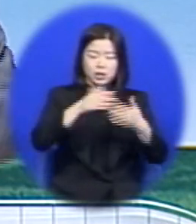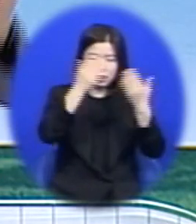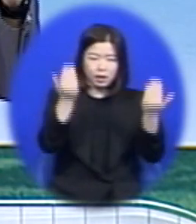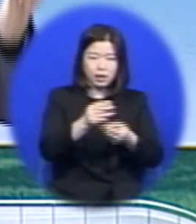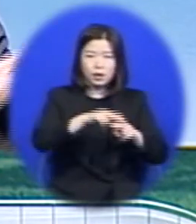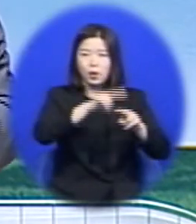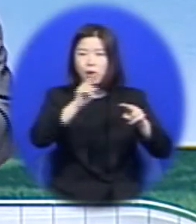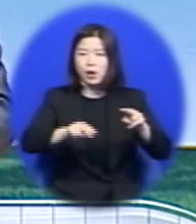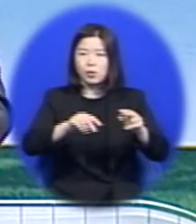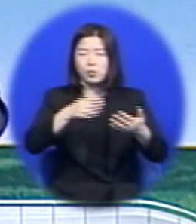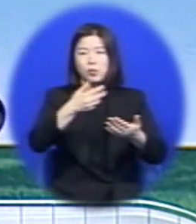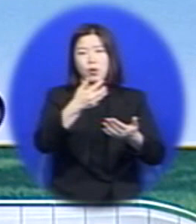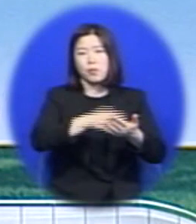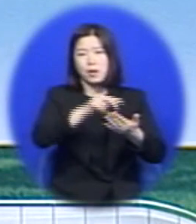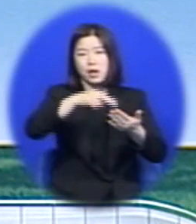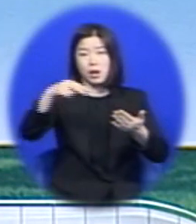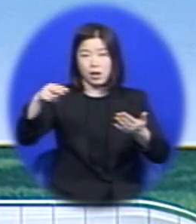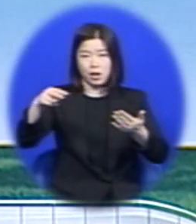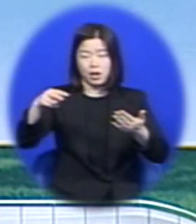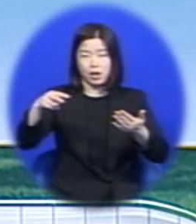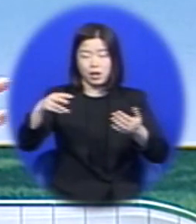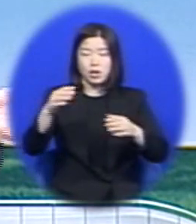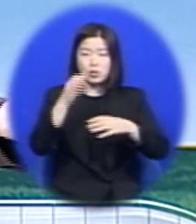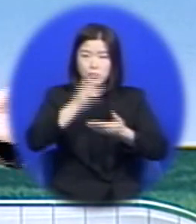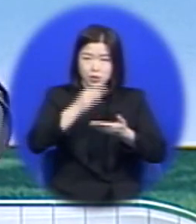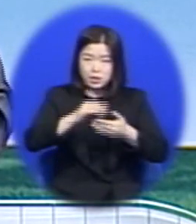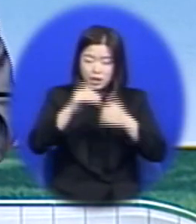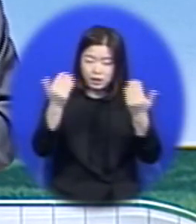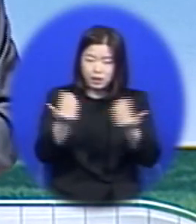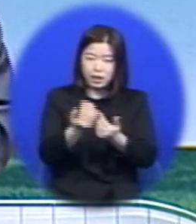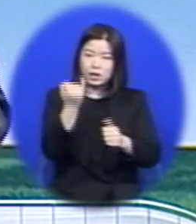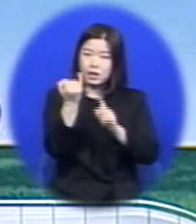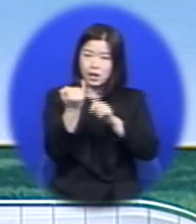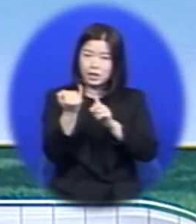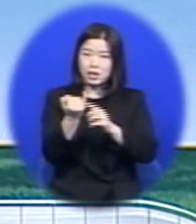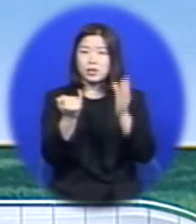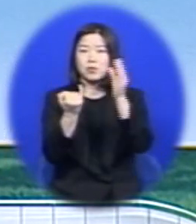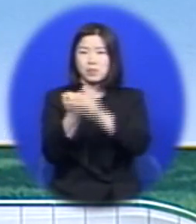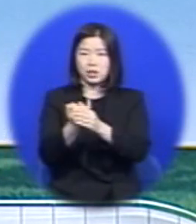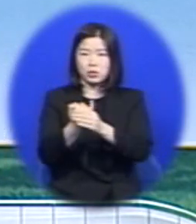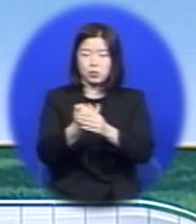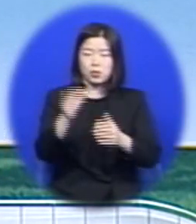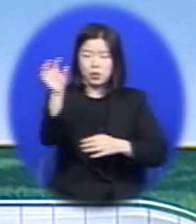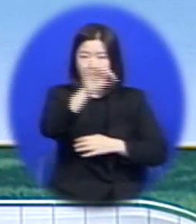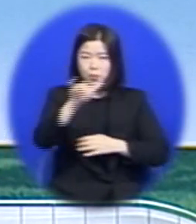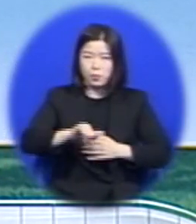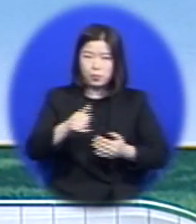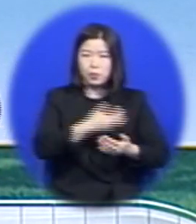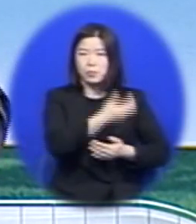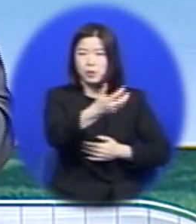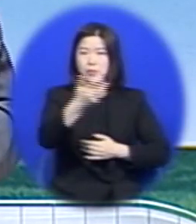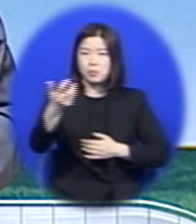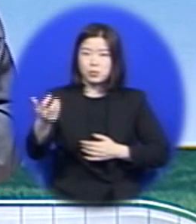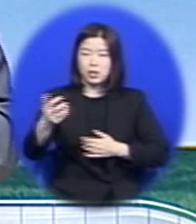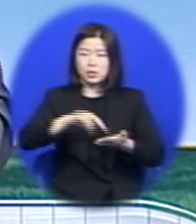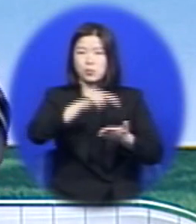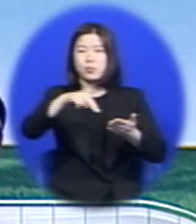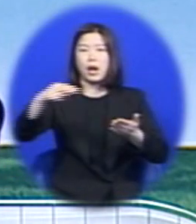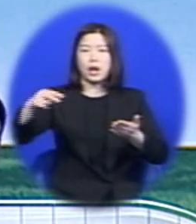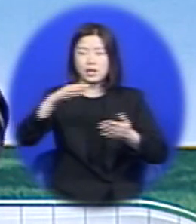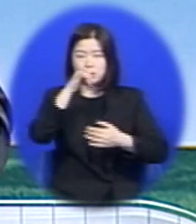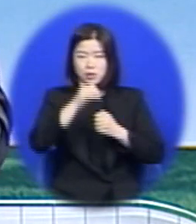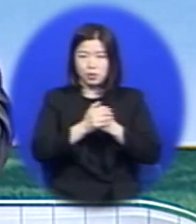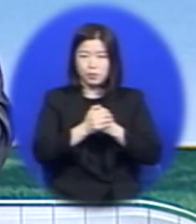땅은 아내에게 그냥 맡기고 그는 전국을 돌아다니면서 방랑 생활을 했습니다. 1904년 그가